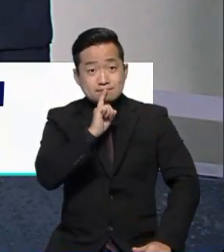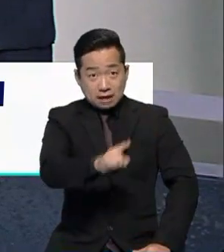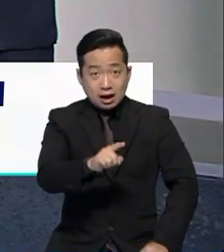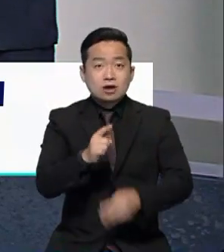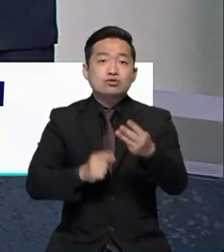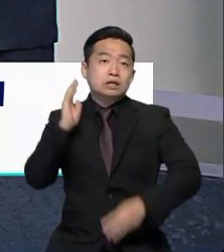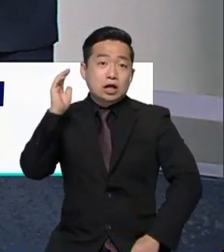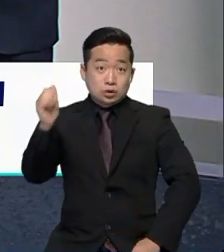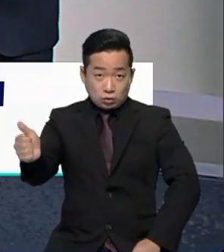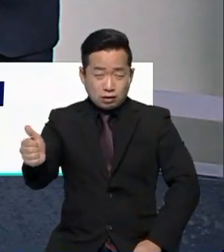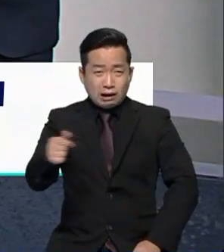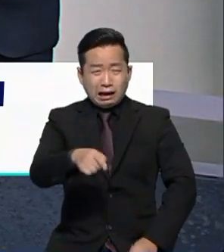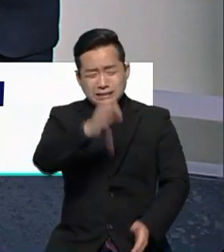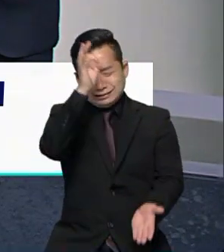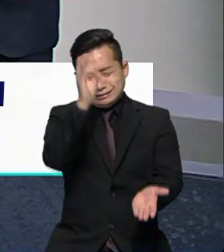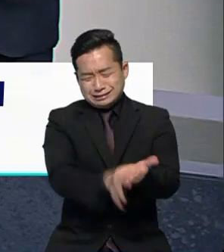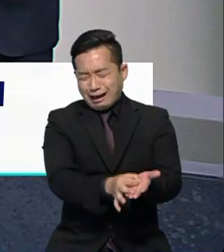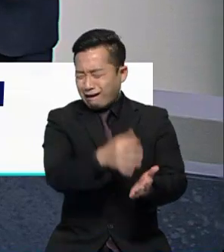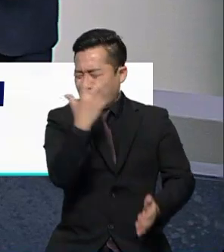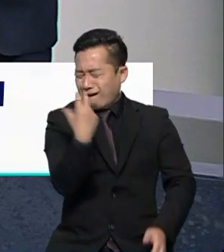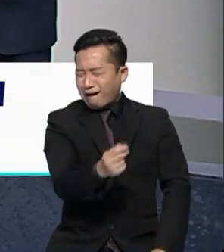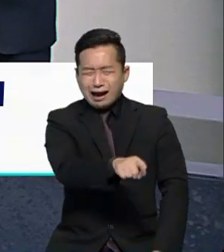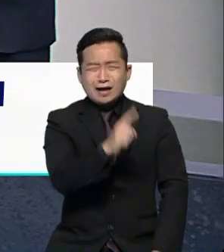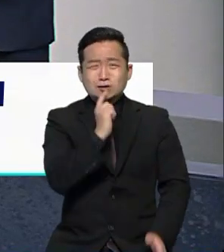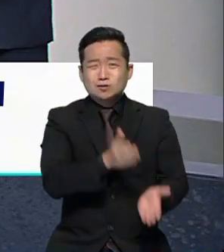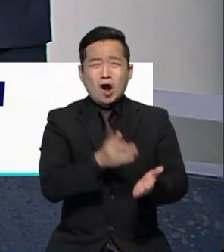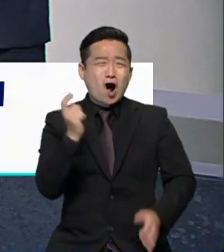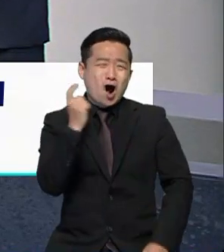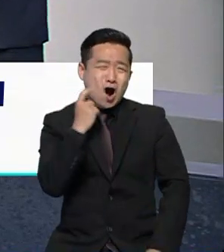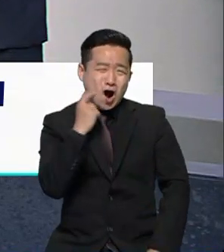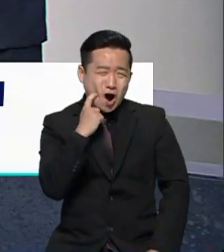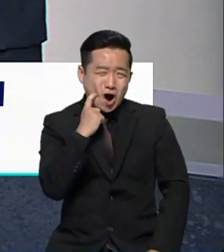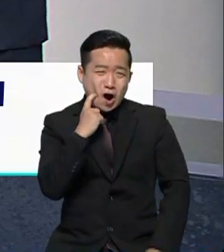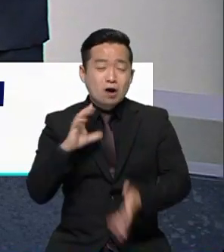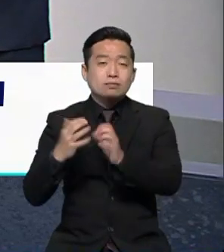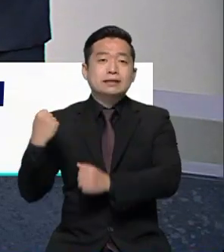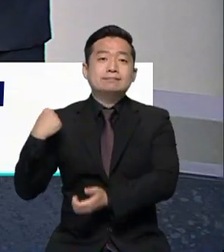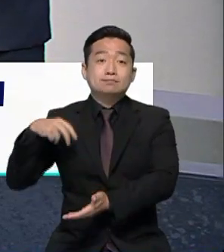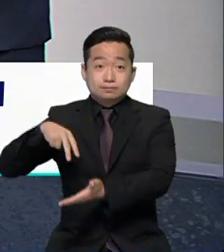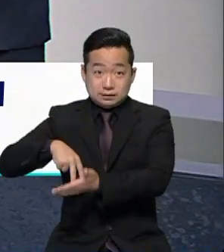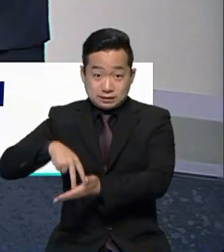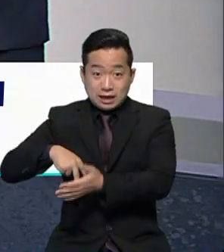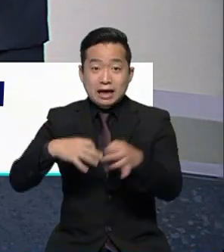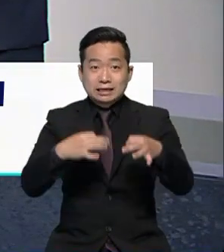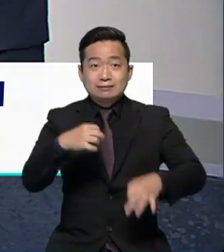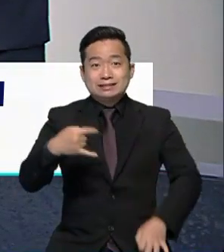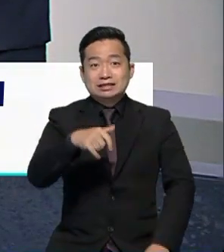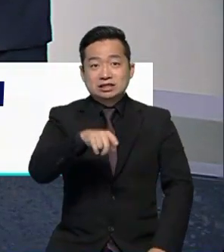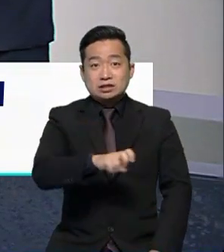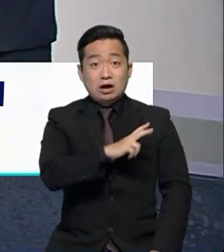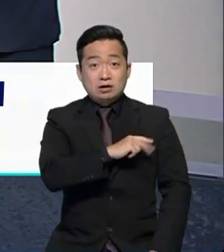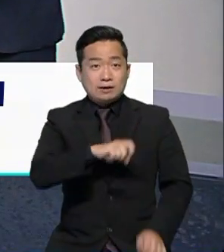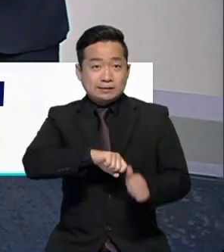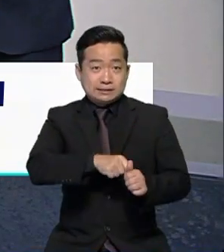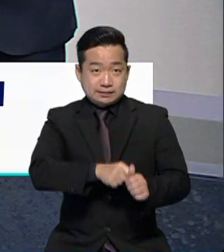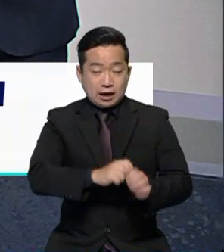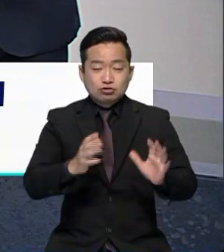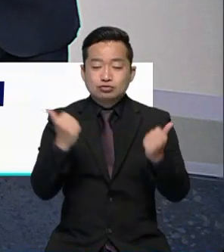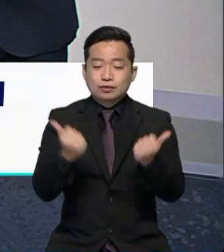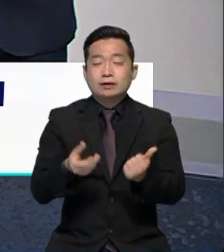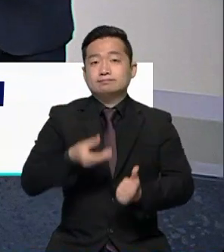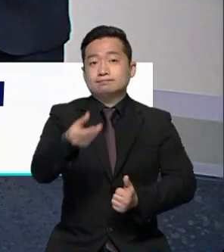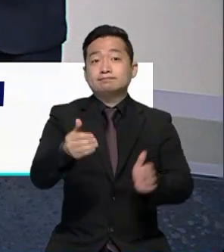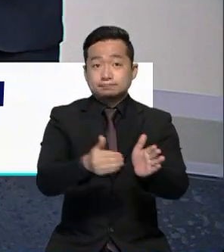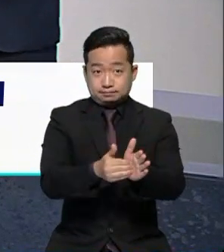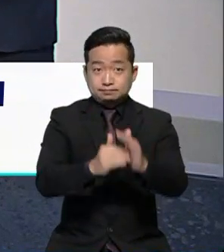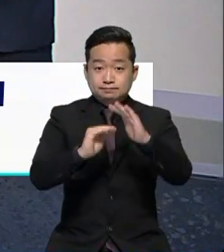윤석열 대통령도 저급하고 유치한 가짜뉴스라고 말했고, 국민의힘은 김의겸 의원 징계안을 국회에 제출했습니다.